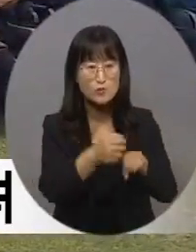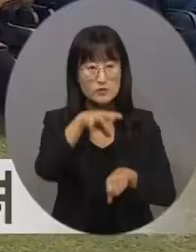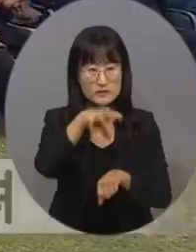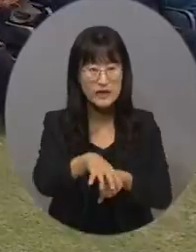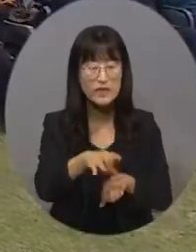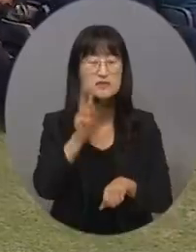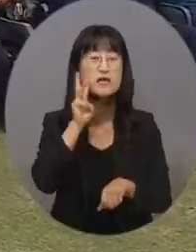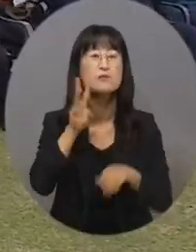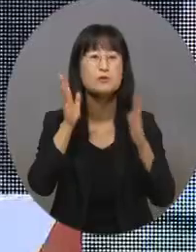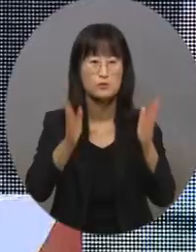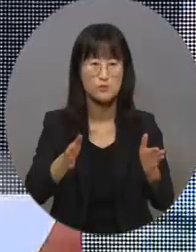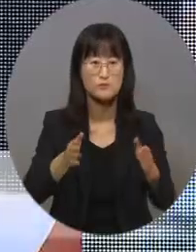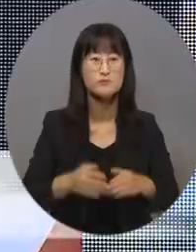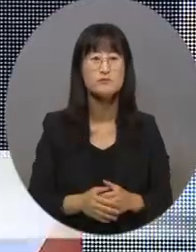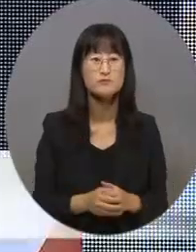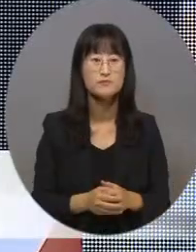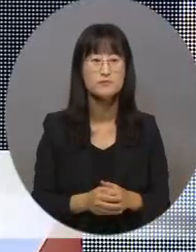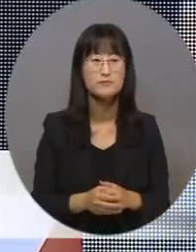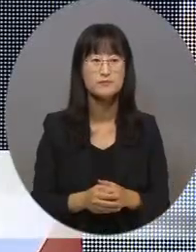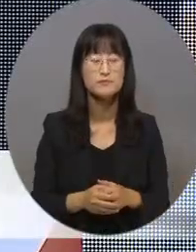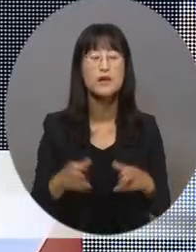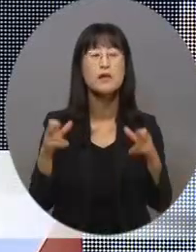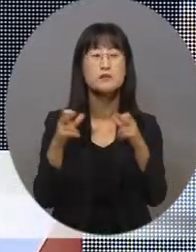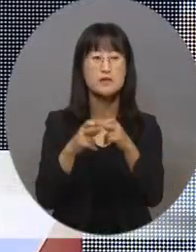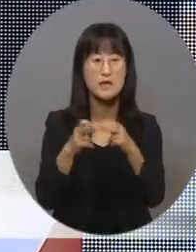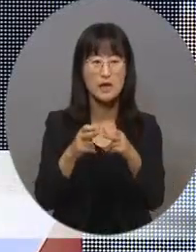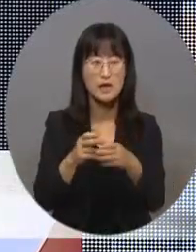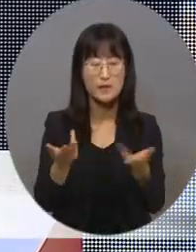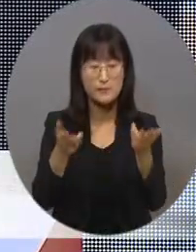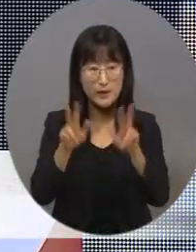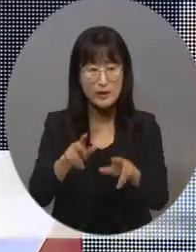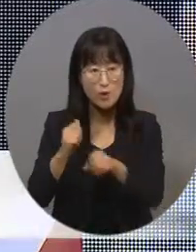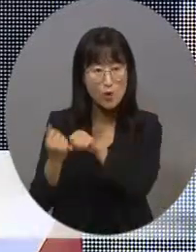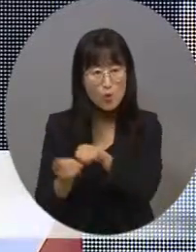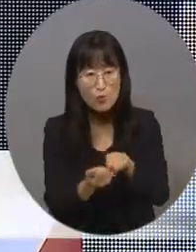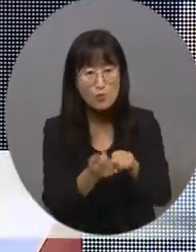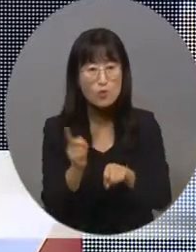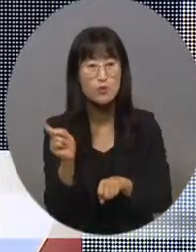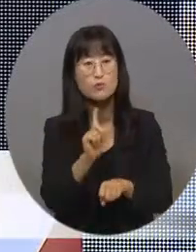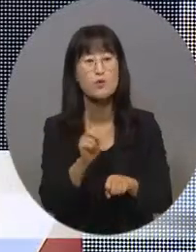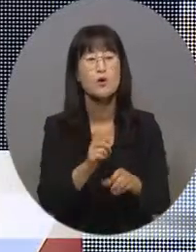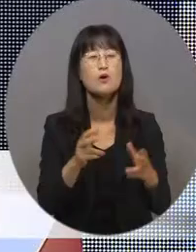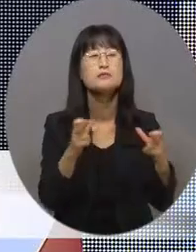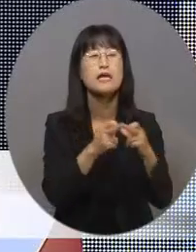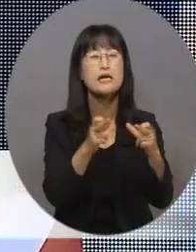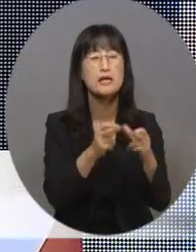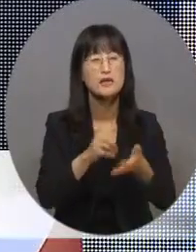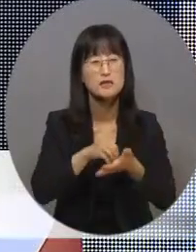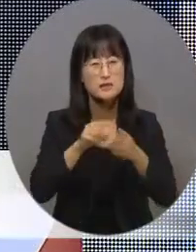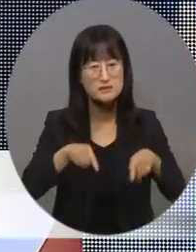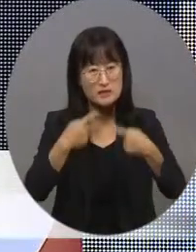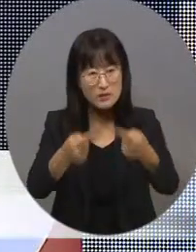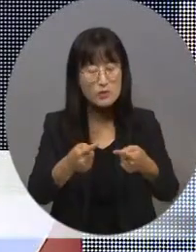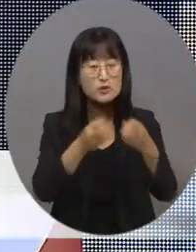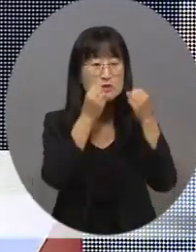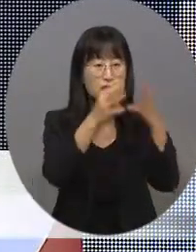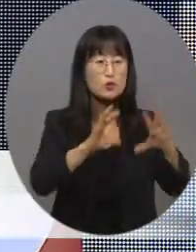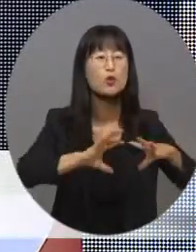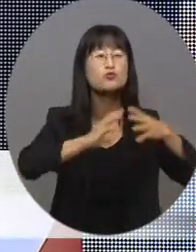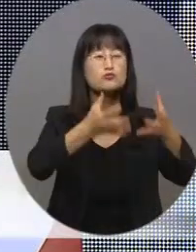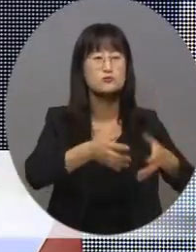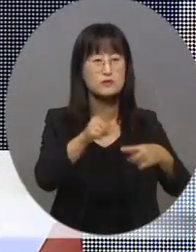진행됐습니다. 장애인 파크골프는 장애인이 참여하는 새로운 국제대회를 개최할 수 있는